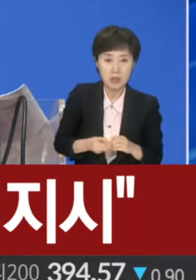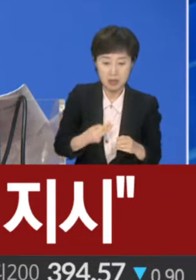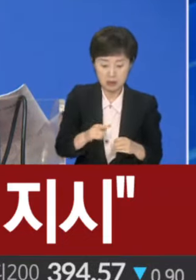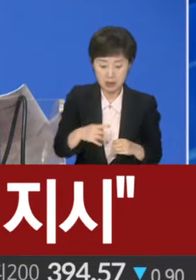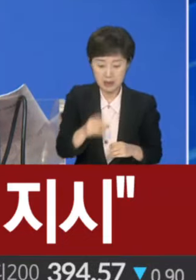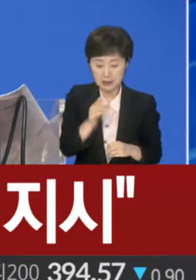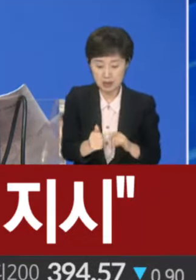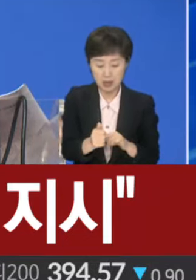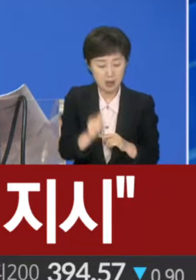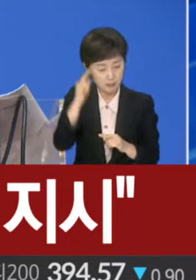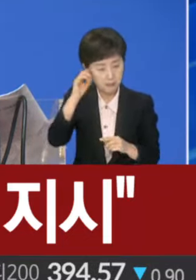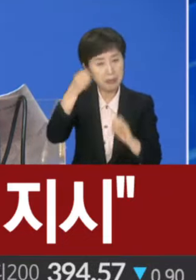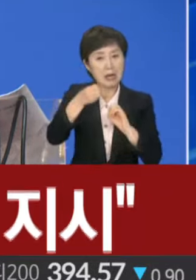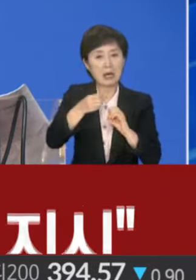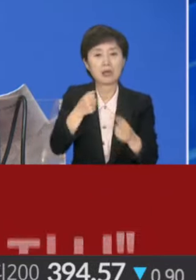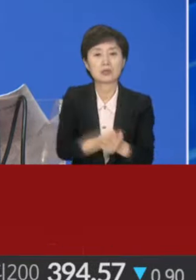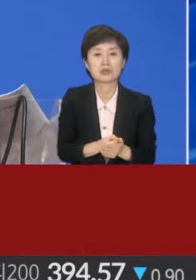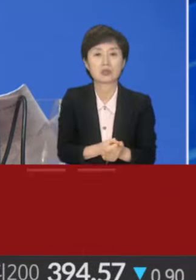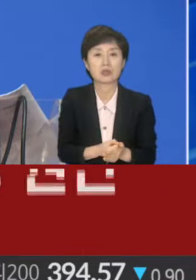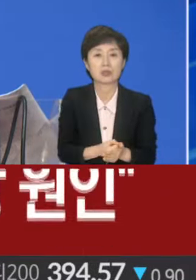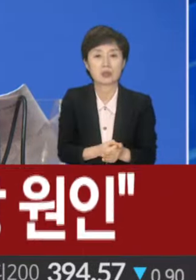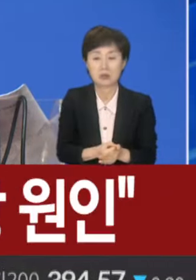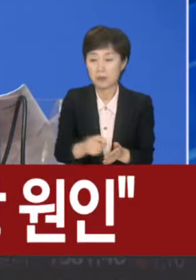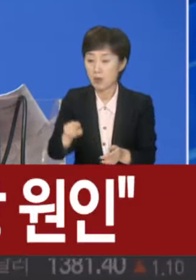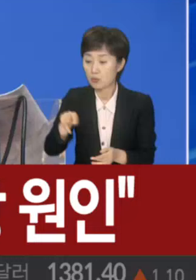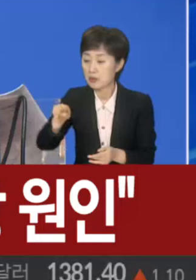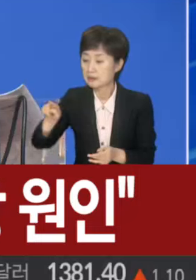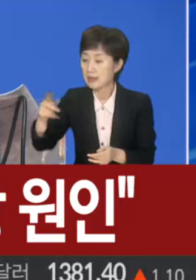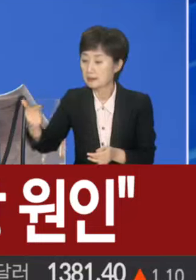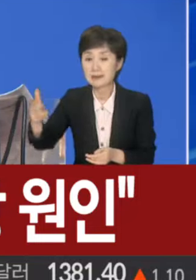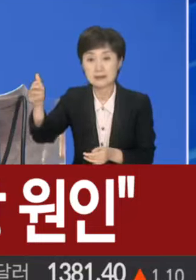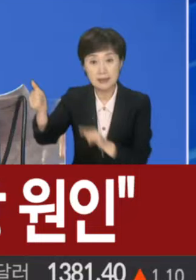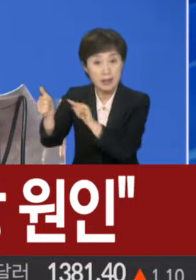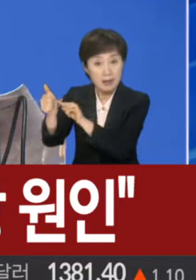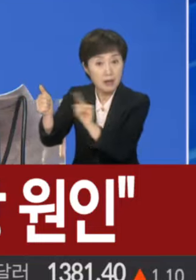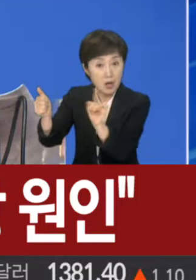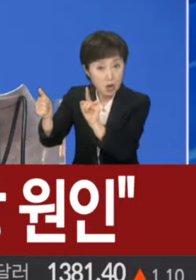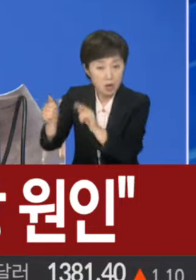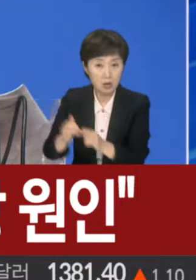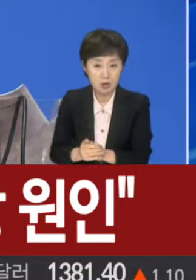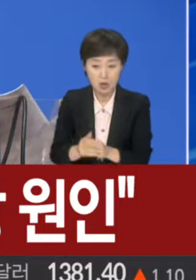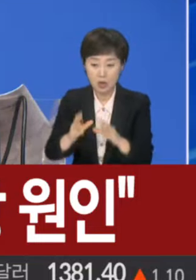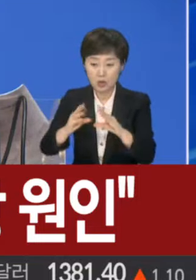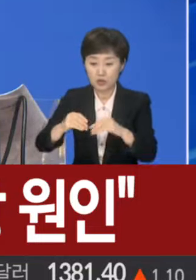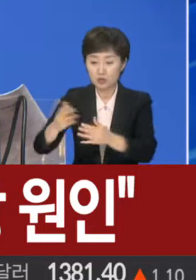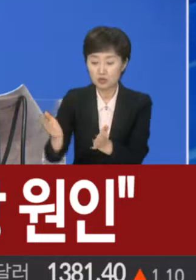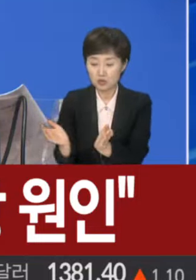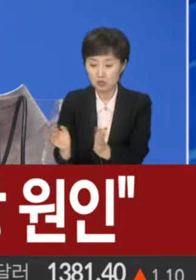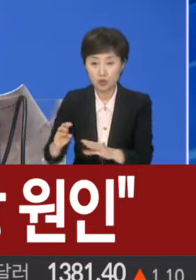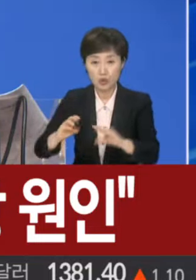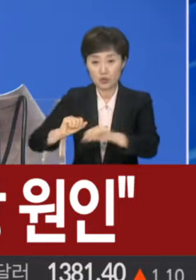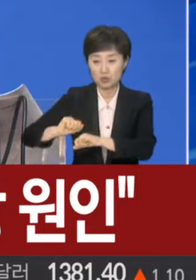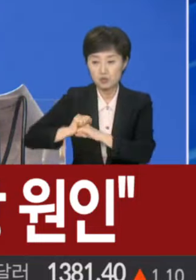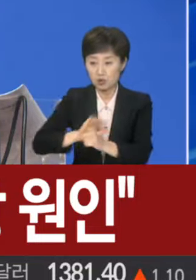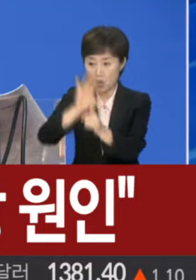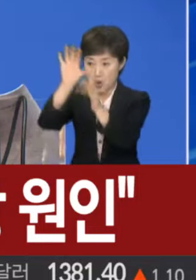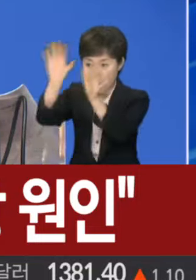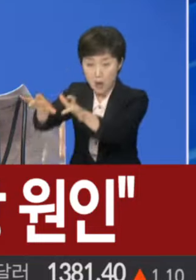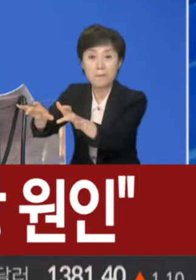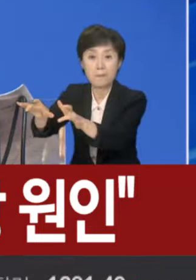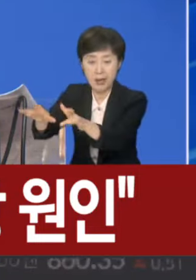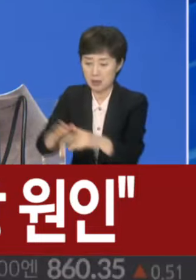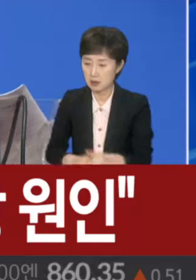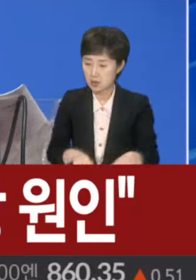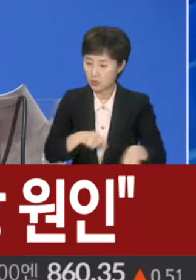것이고 사단장 같은 경우에는 당시에 작전통제권이 이 육군으로 넘어가면서 실질적인